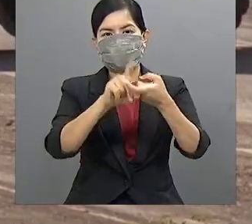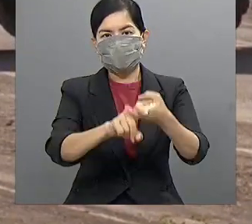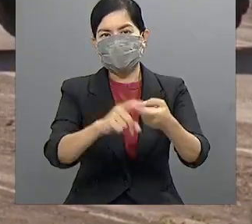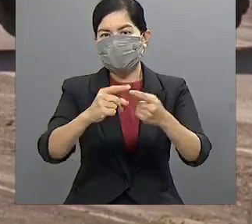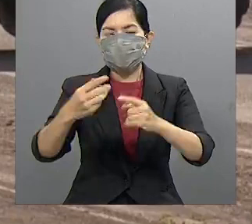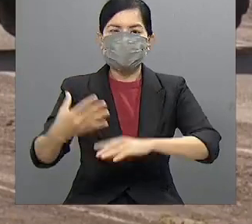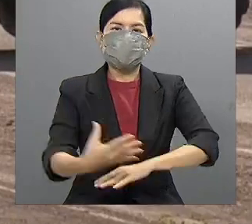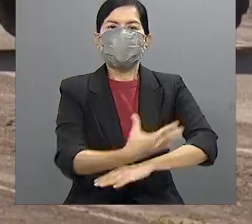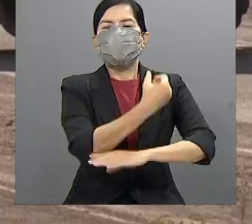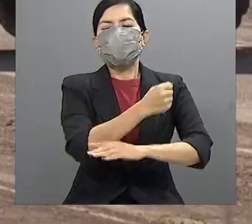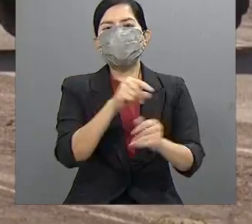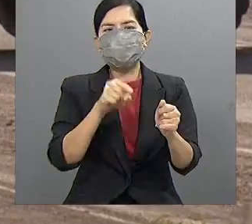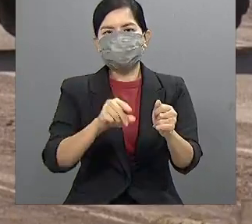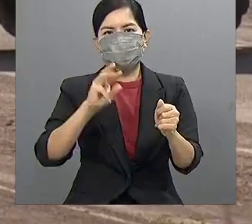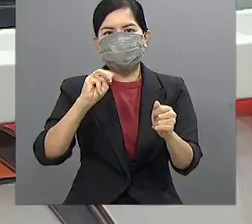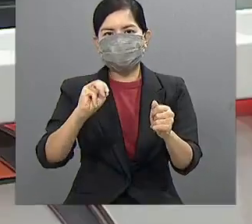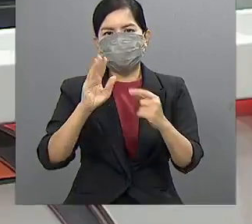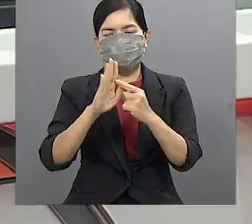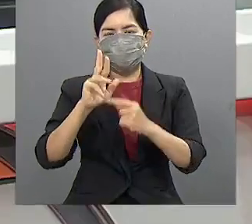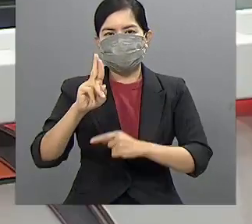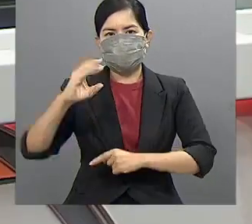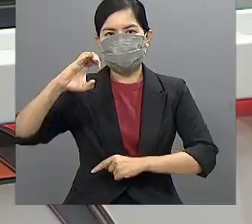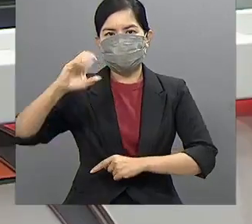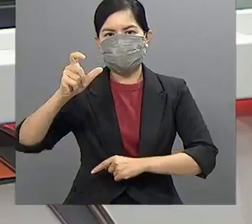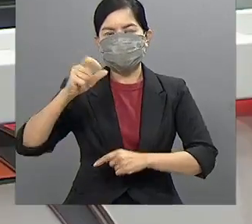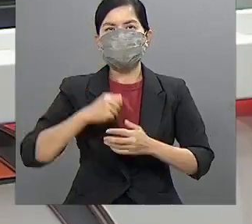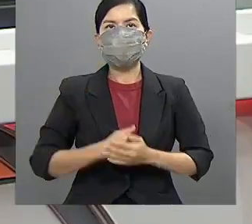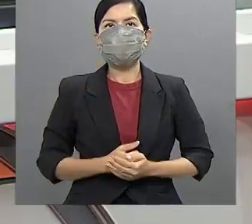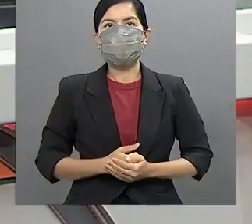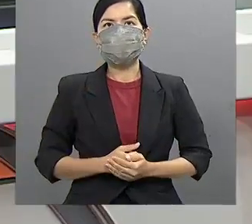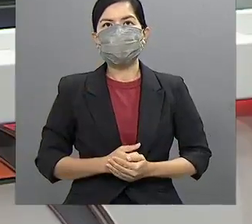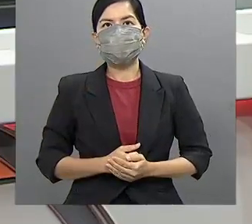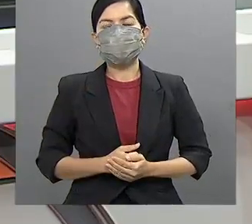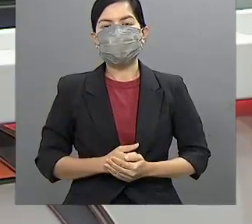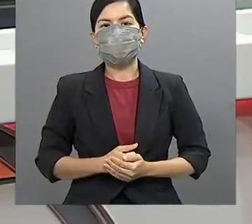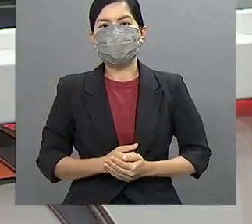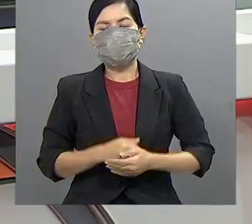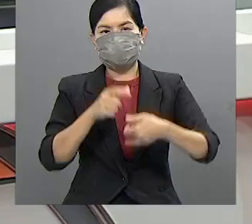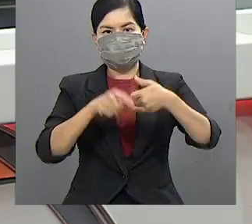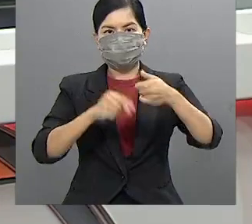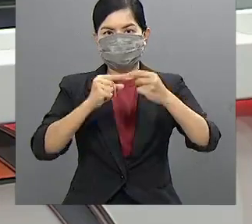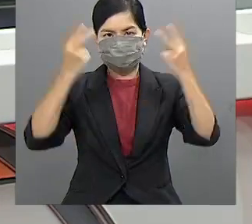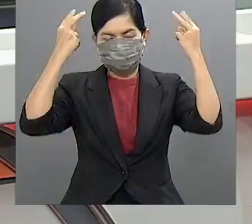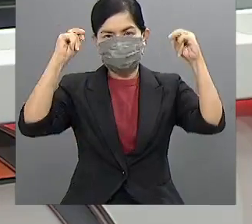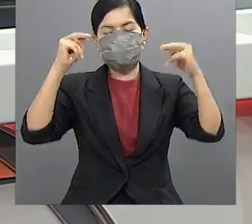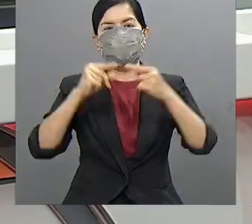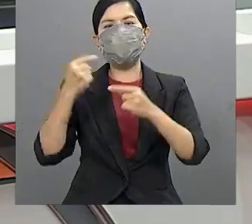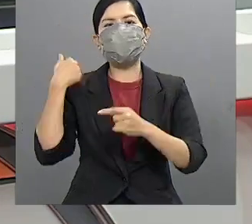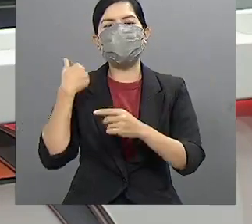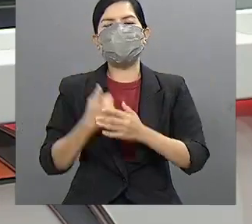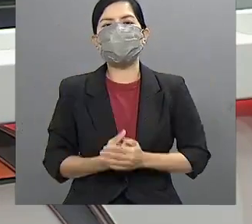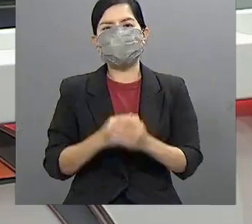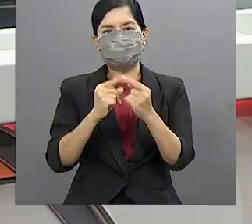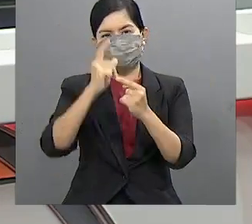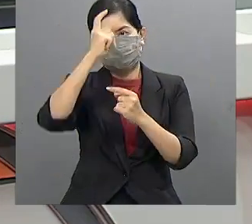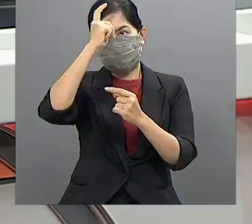ำคัญของยูเครนค่ะด้านท่าทีของผู้นำตุรกีจะยังคงไม่เปลี่ยนแปลงนะคะยืนกราน